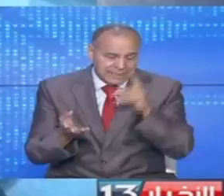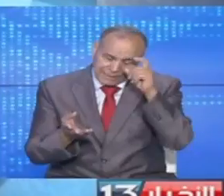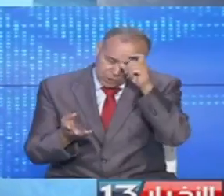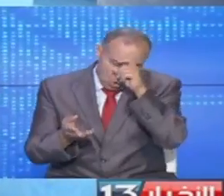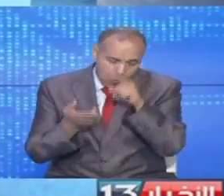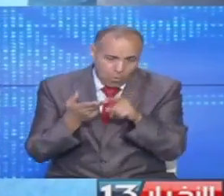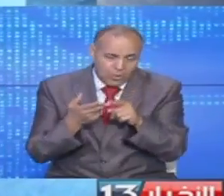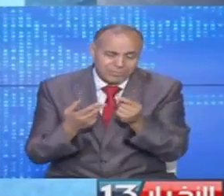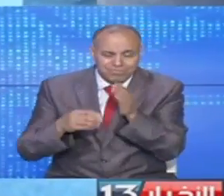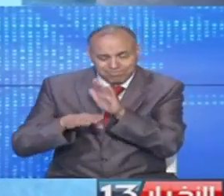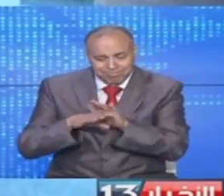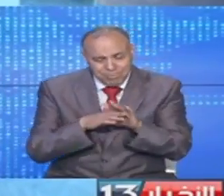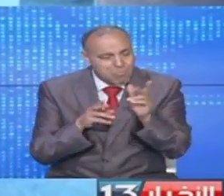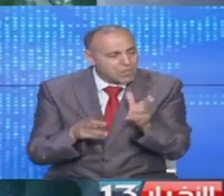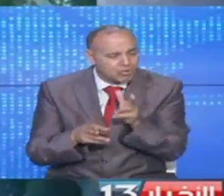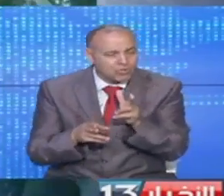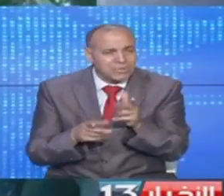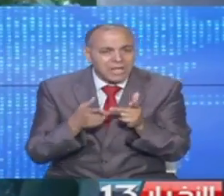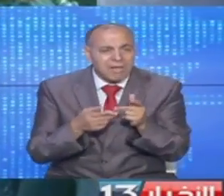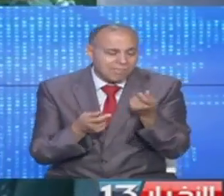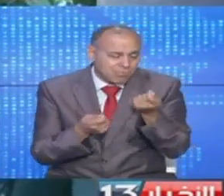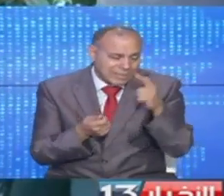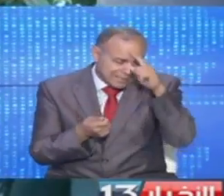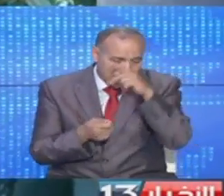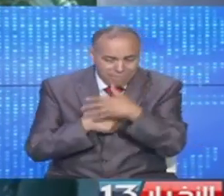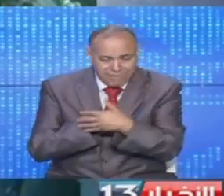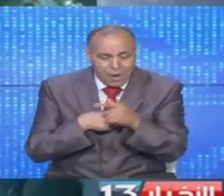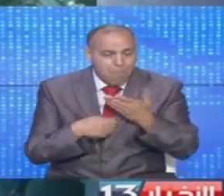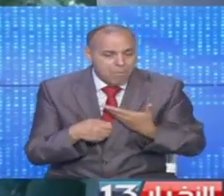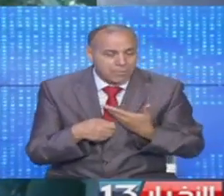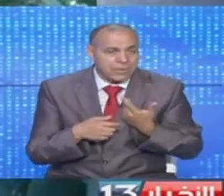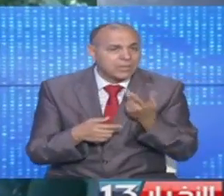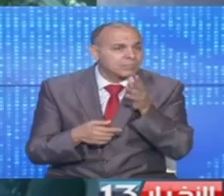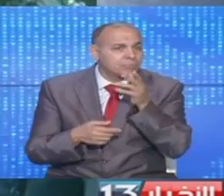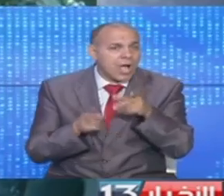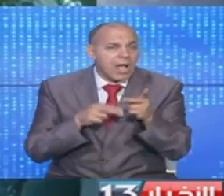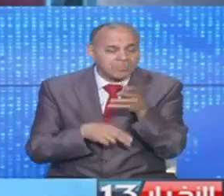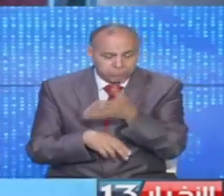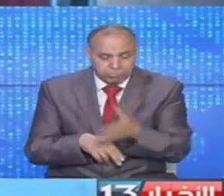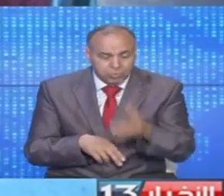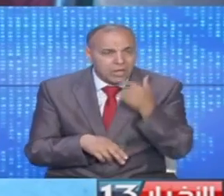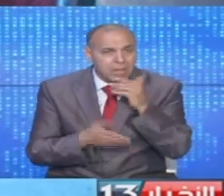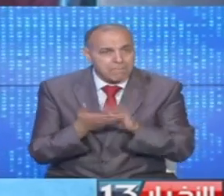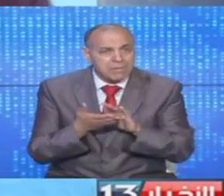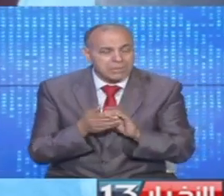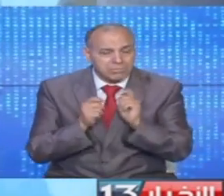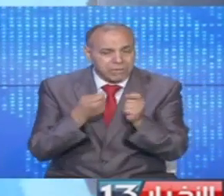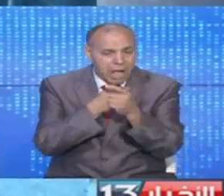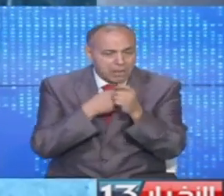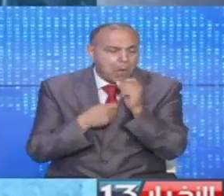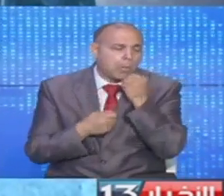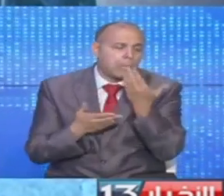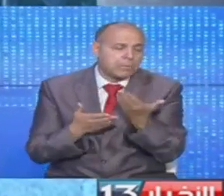صعوبة في العناية بهم في ظل ظروف مادية صعبة، حيث لا يتمتع أغلب الأبناء بمنحة تحفظ